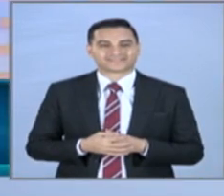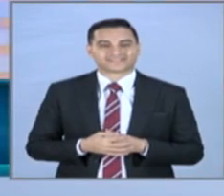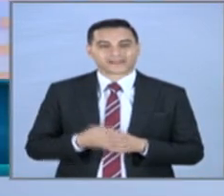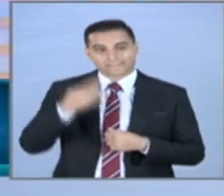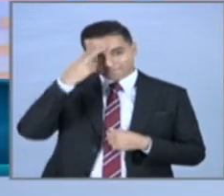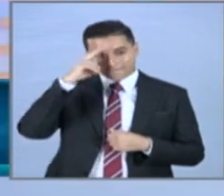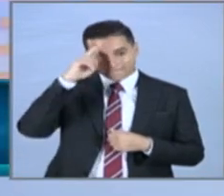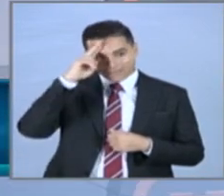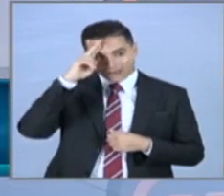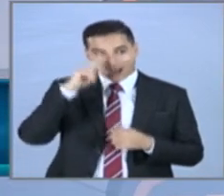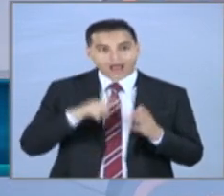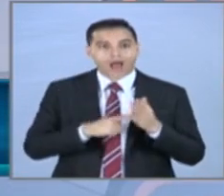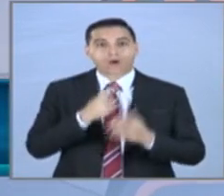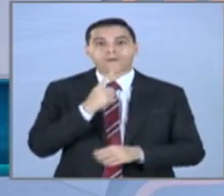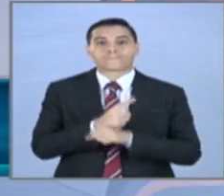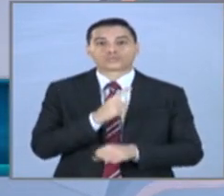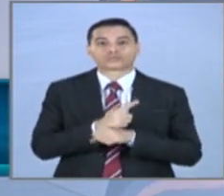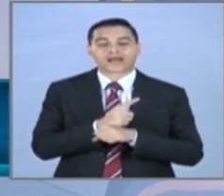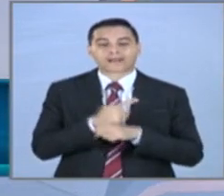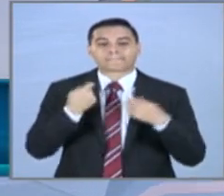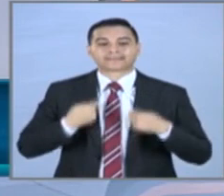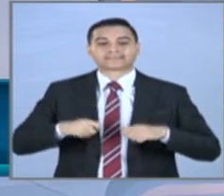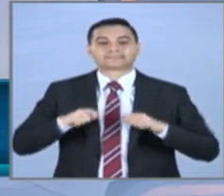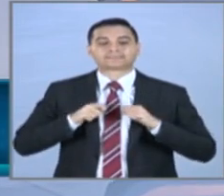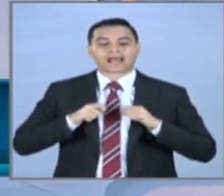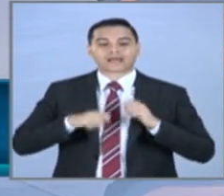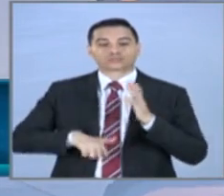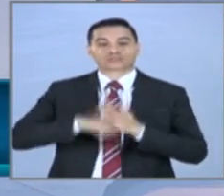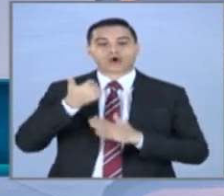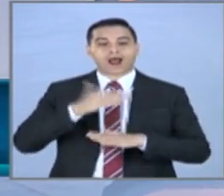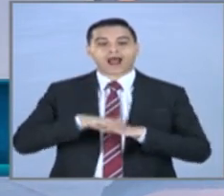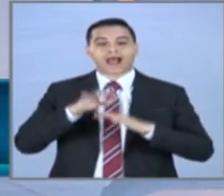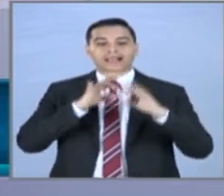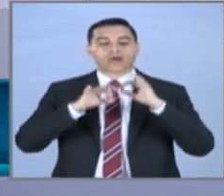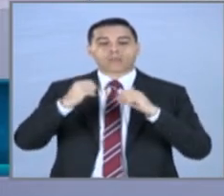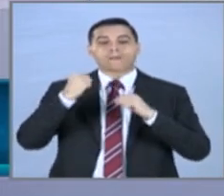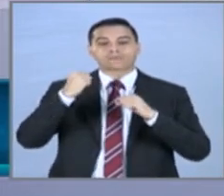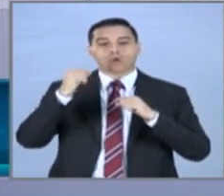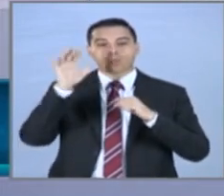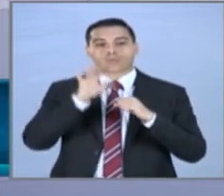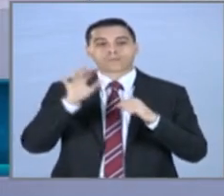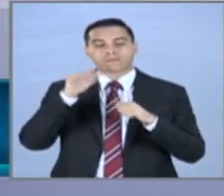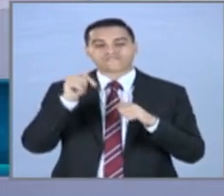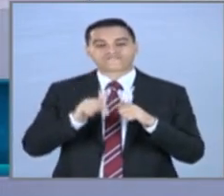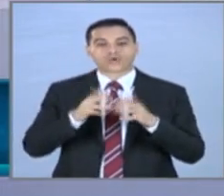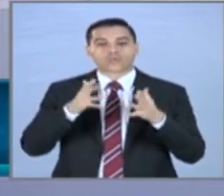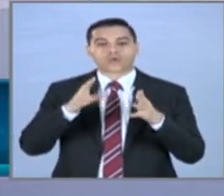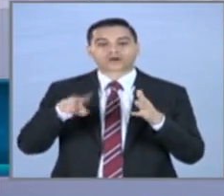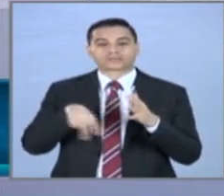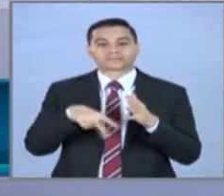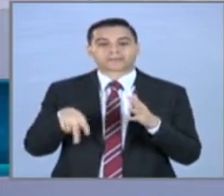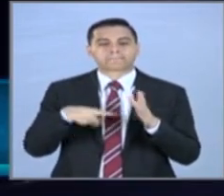من هو أول مدرب إسباني حصل على دوري أبطال أوروبا في كرة